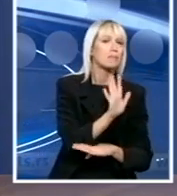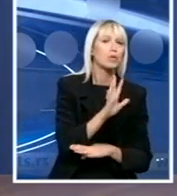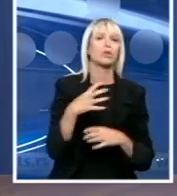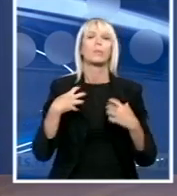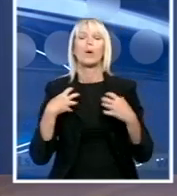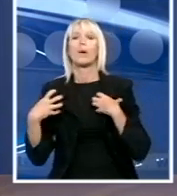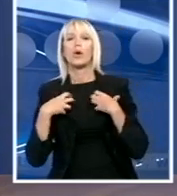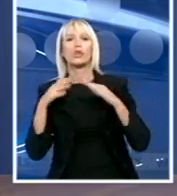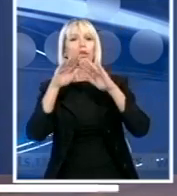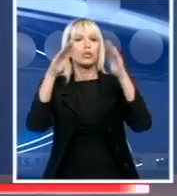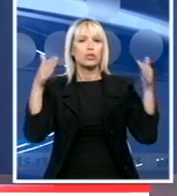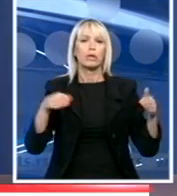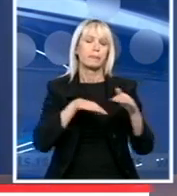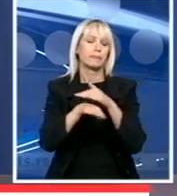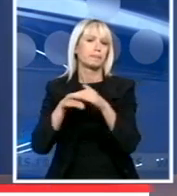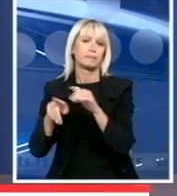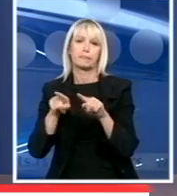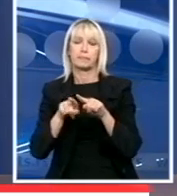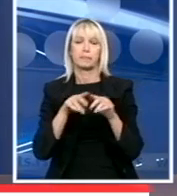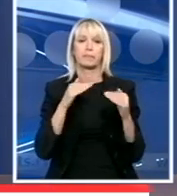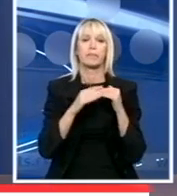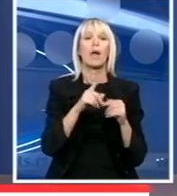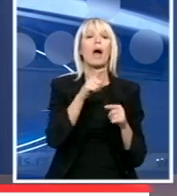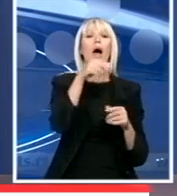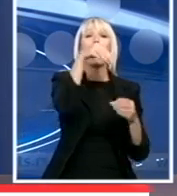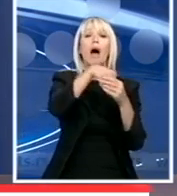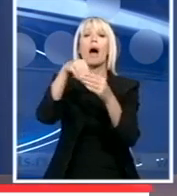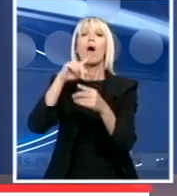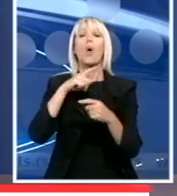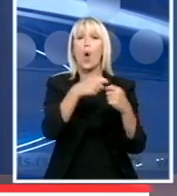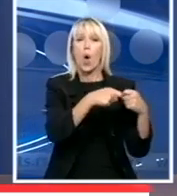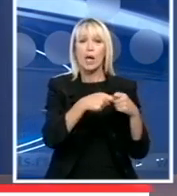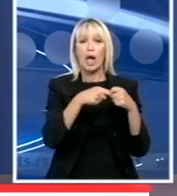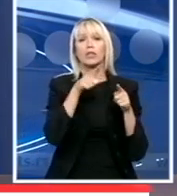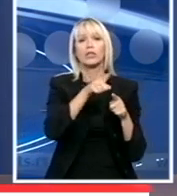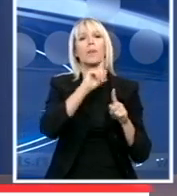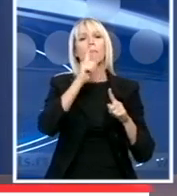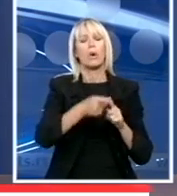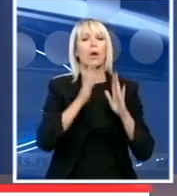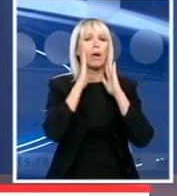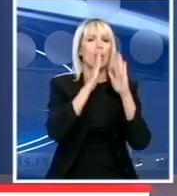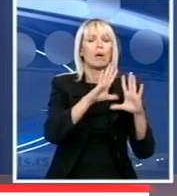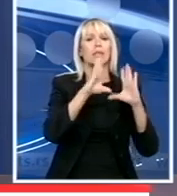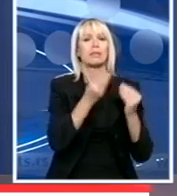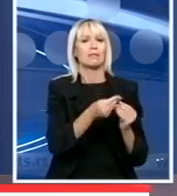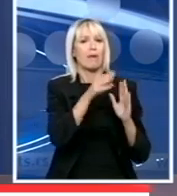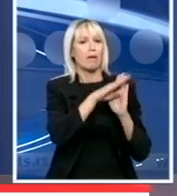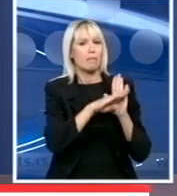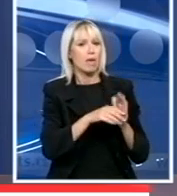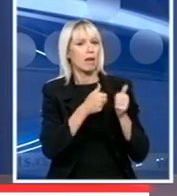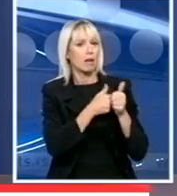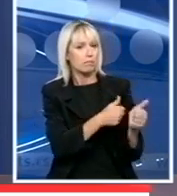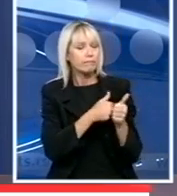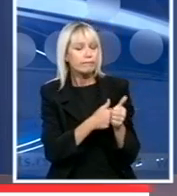pozorišnim salama. S druge strane, sami organizatori treba da se pridržavaju preventivnih mera pri